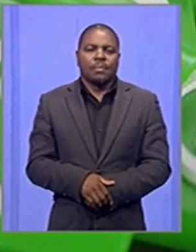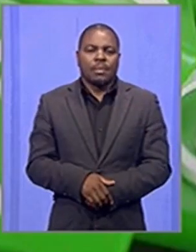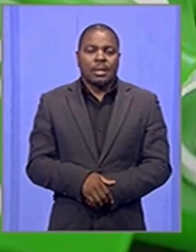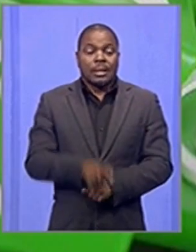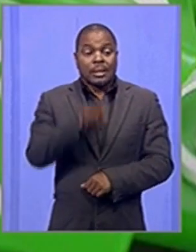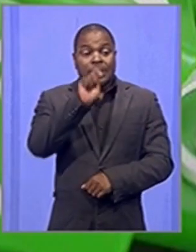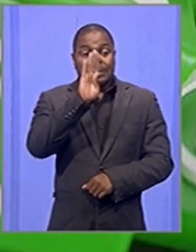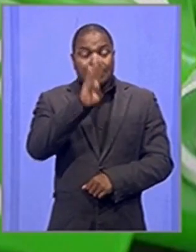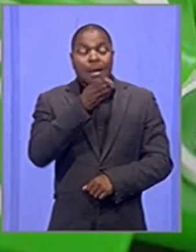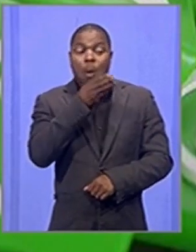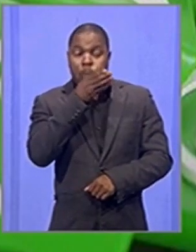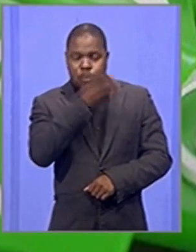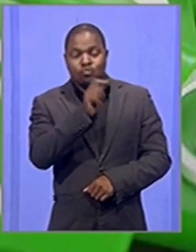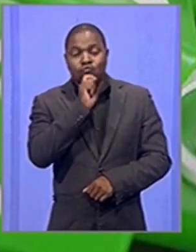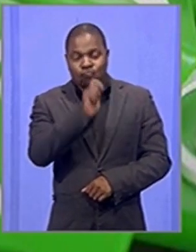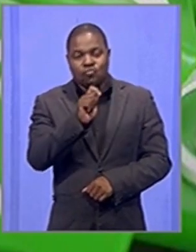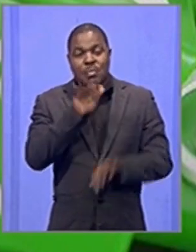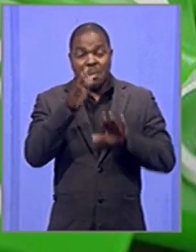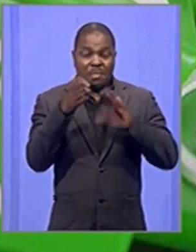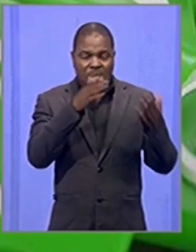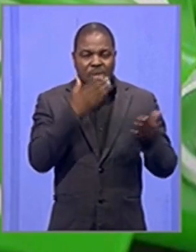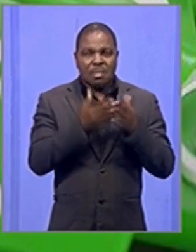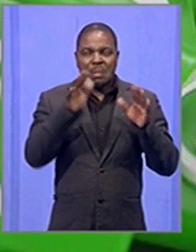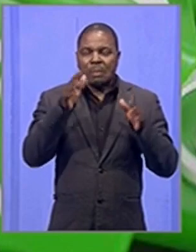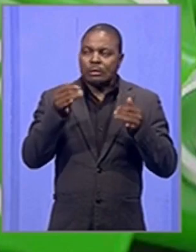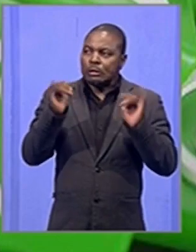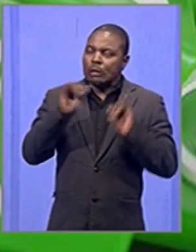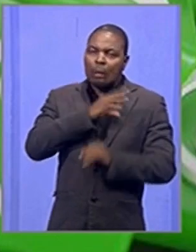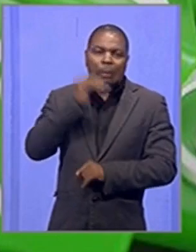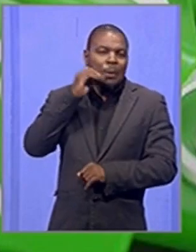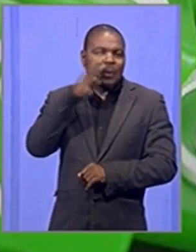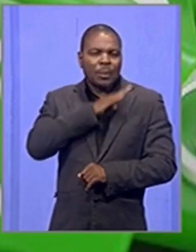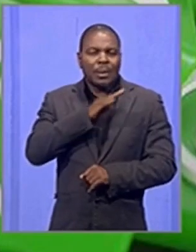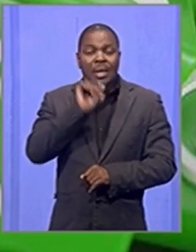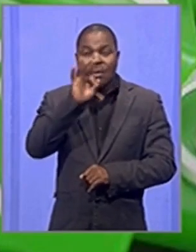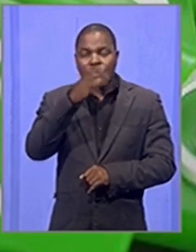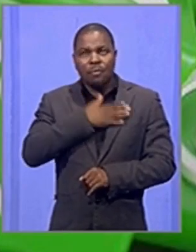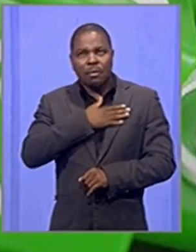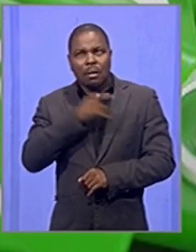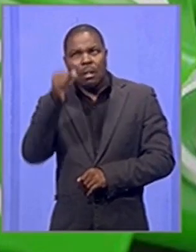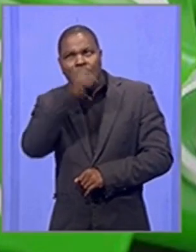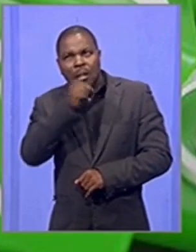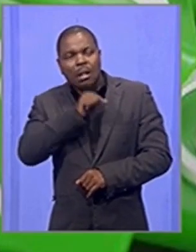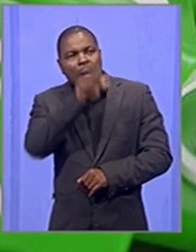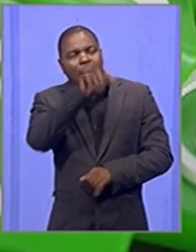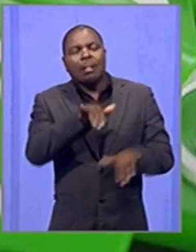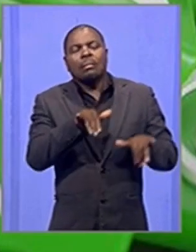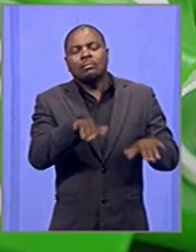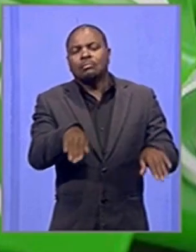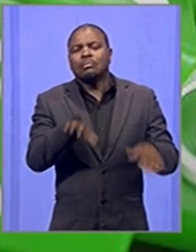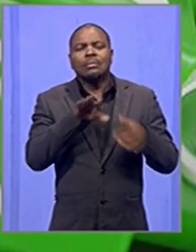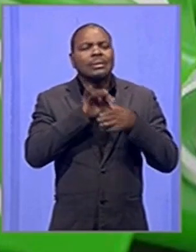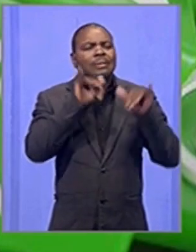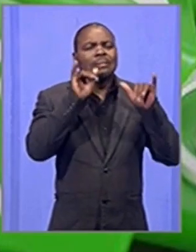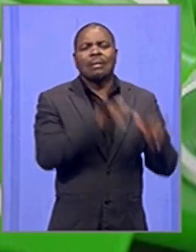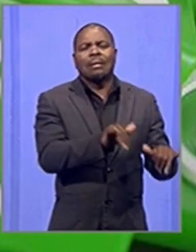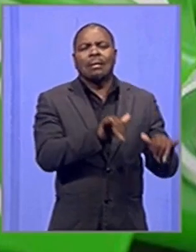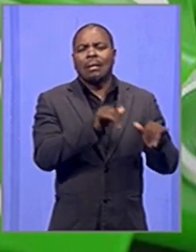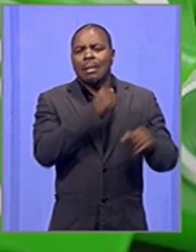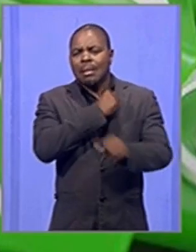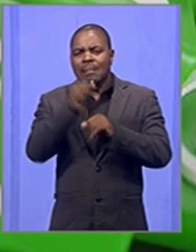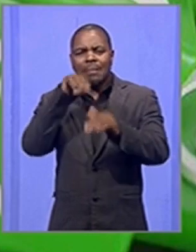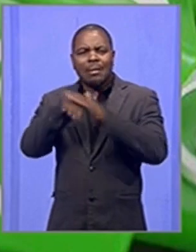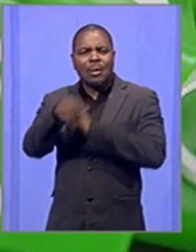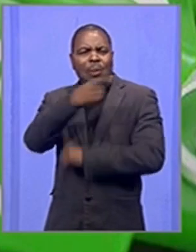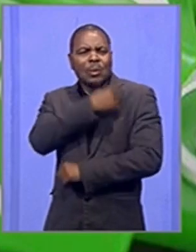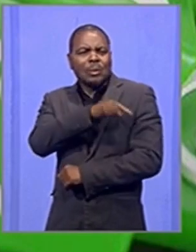and TB ya bolaya batho ga ba itse serious motho ga ikutlwa gore wa khotlola wa dula ntsa khotlola a sa tleliniking